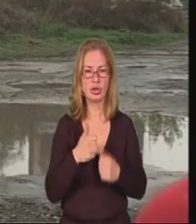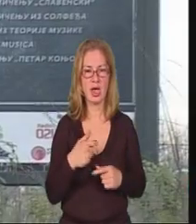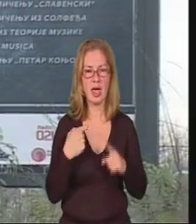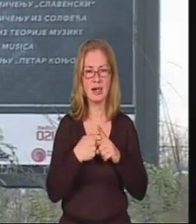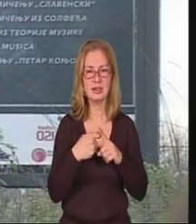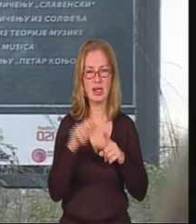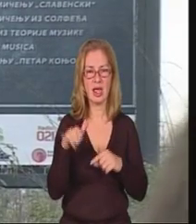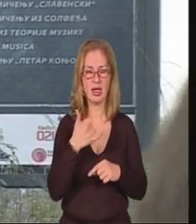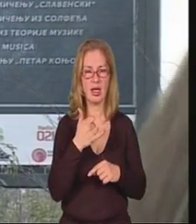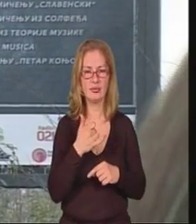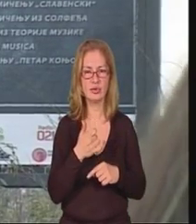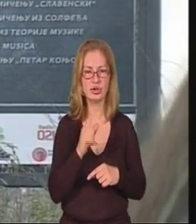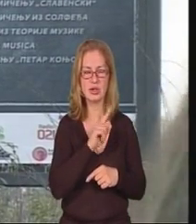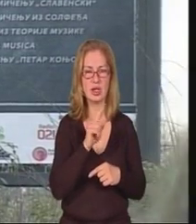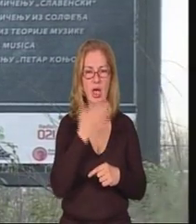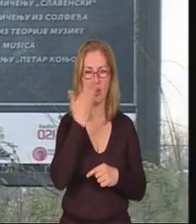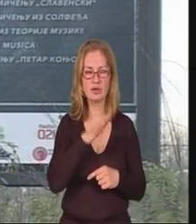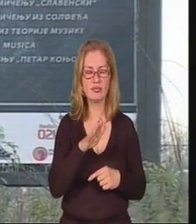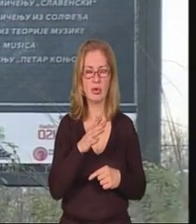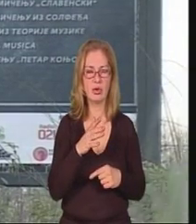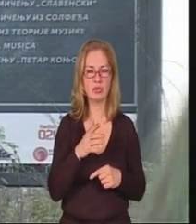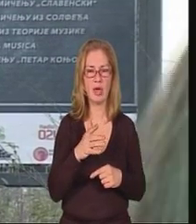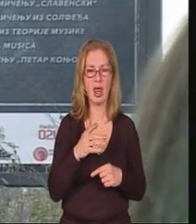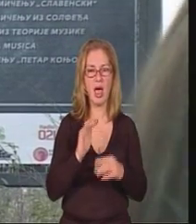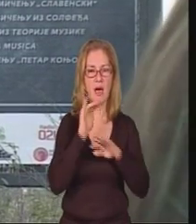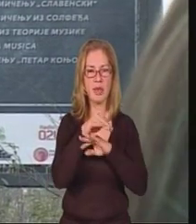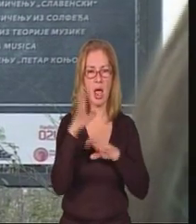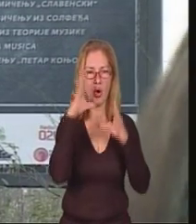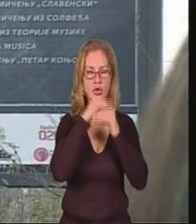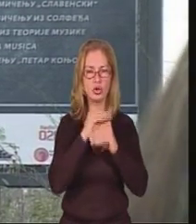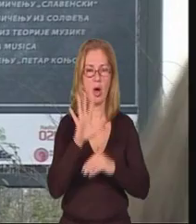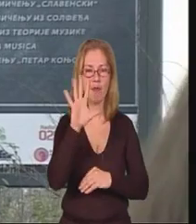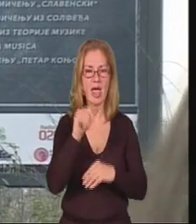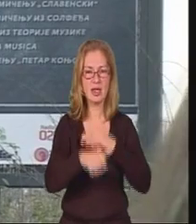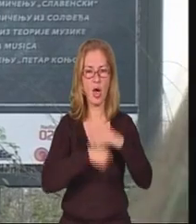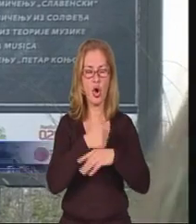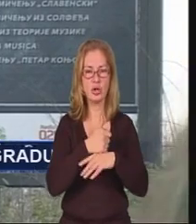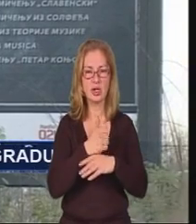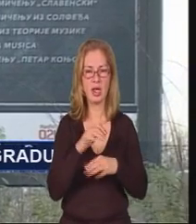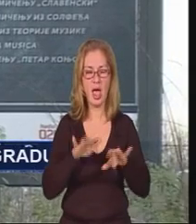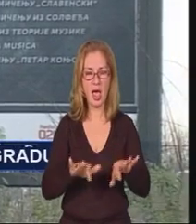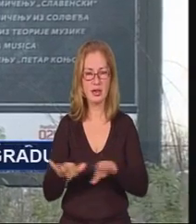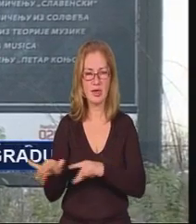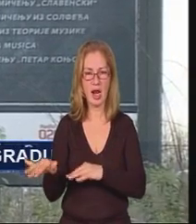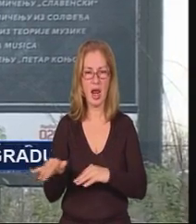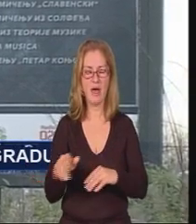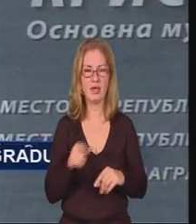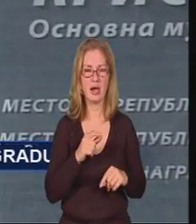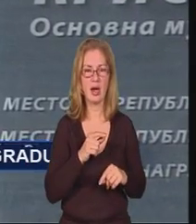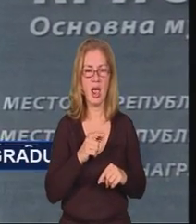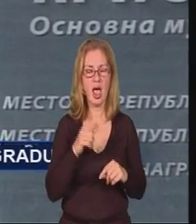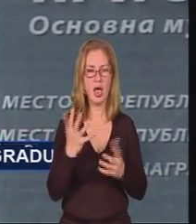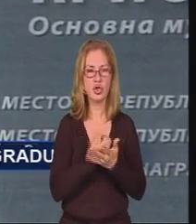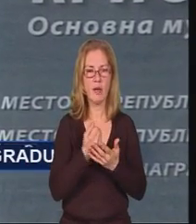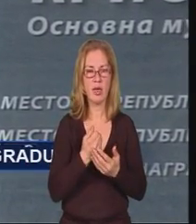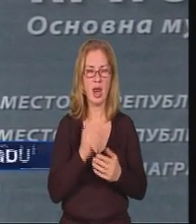muzike. Kristina Jeftović kaže da nije ostvarila uspeh preko noći. Od 5. godine svira klavir i njen trud i rad su je doneli